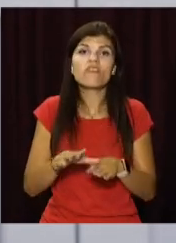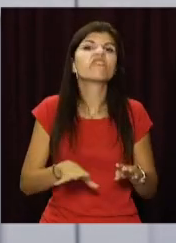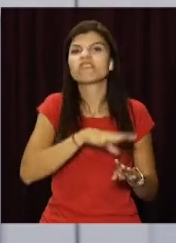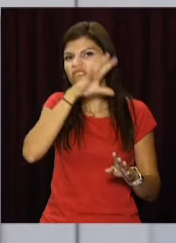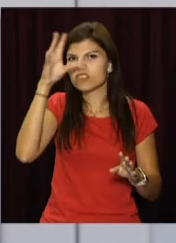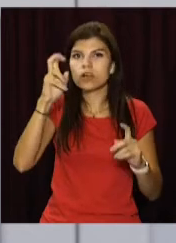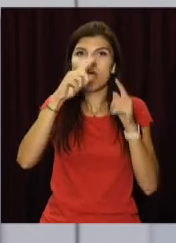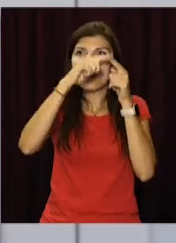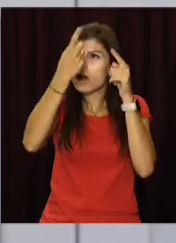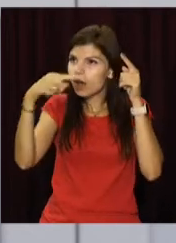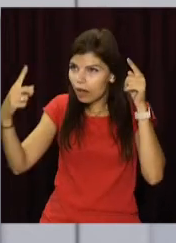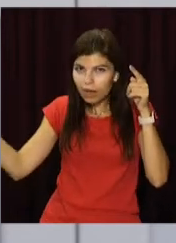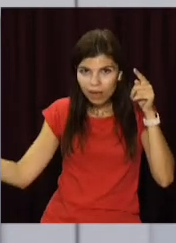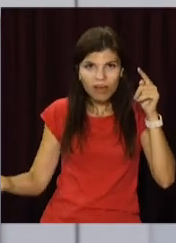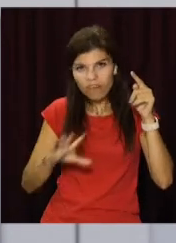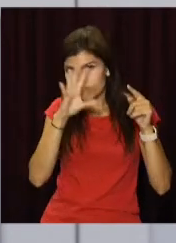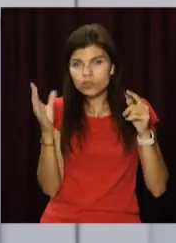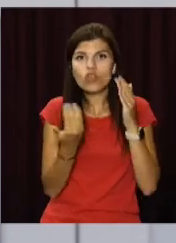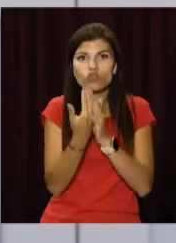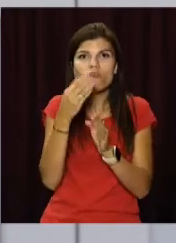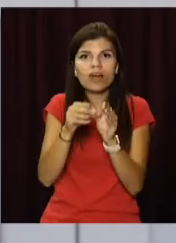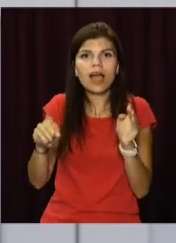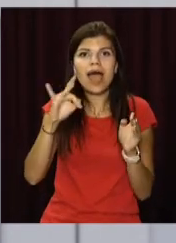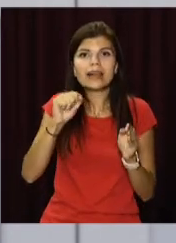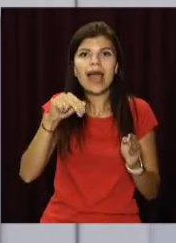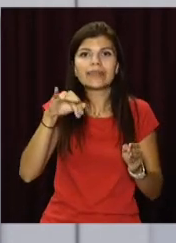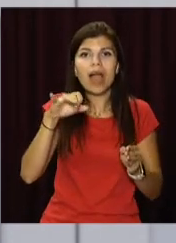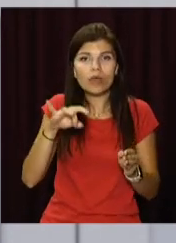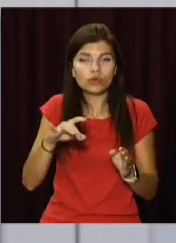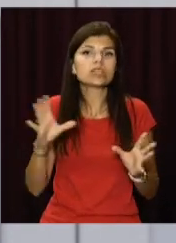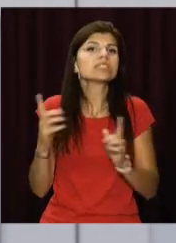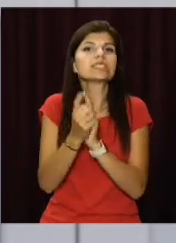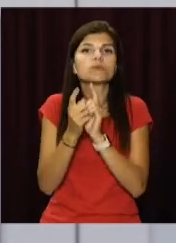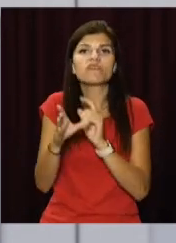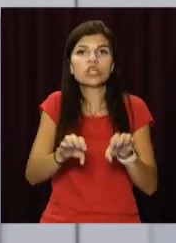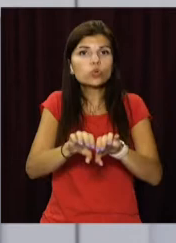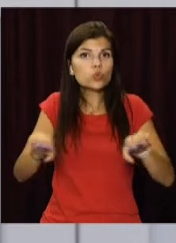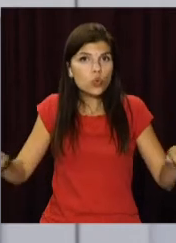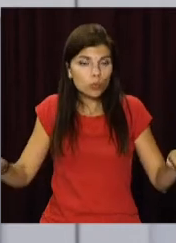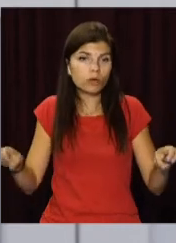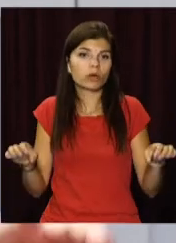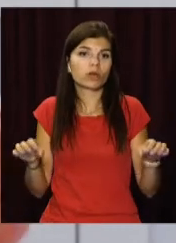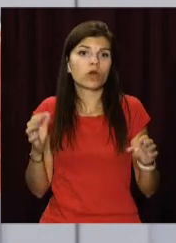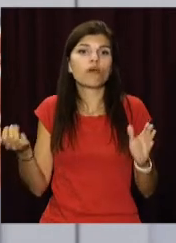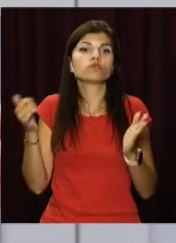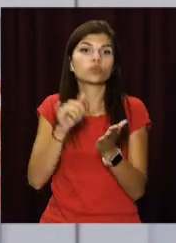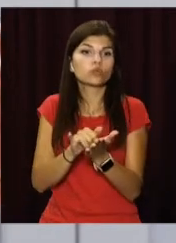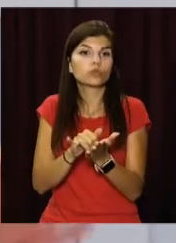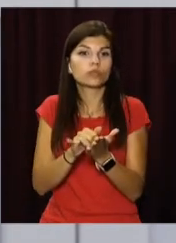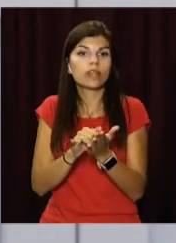систему опалення, зокрема встановлені нові радіатори, замінені усі труби,